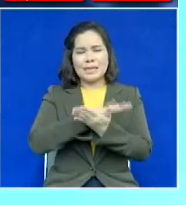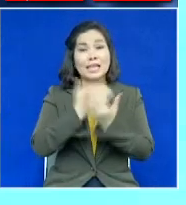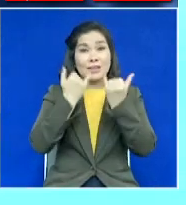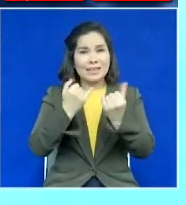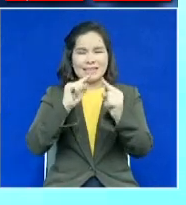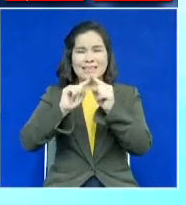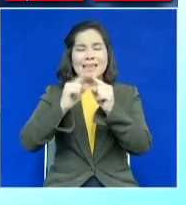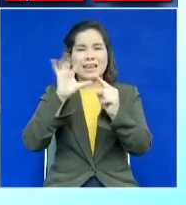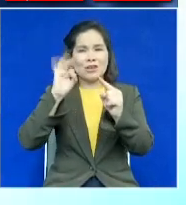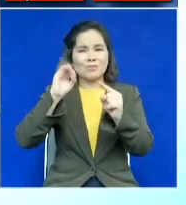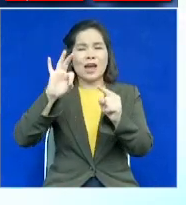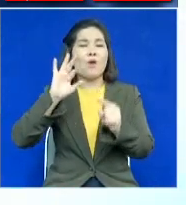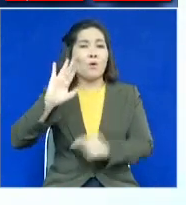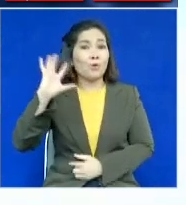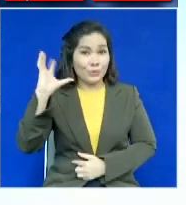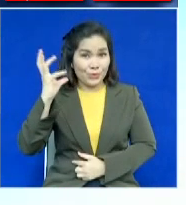ที่99ค่ะ